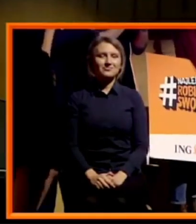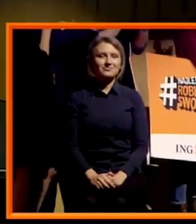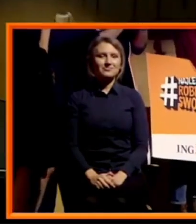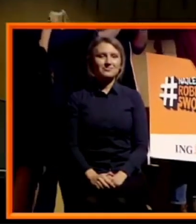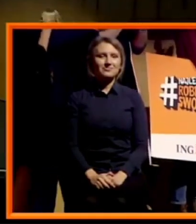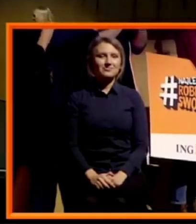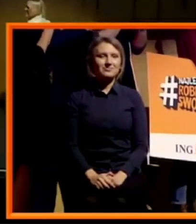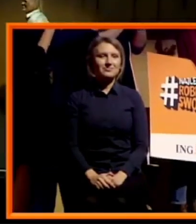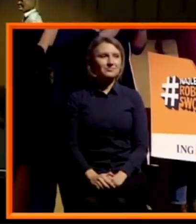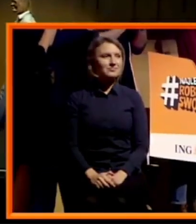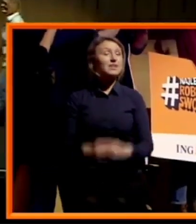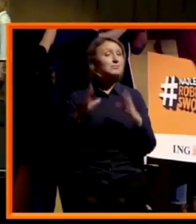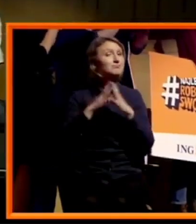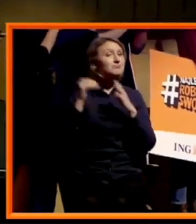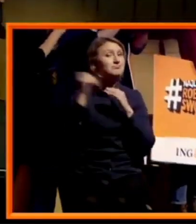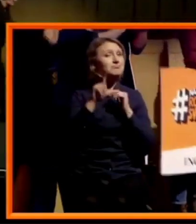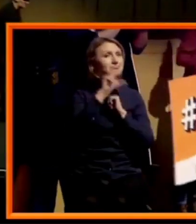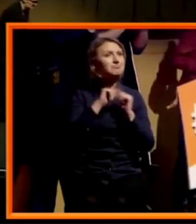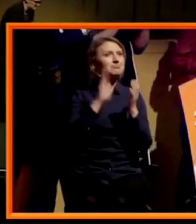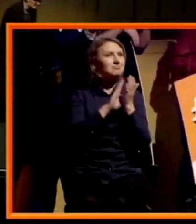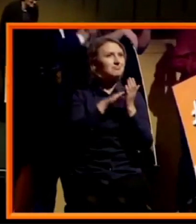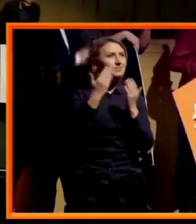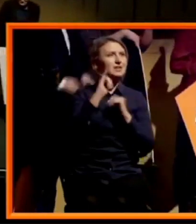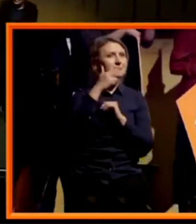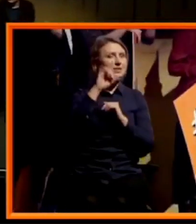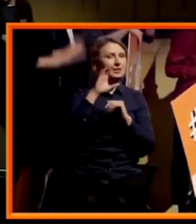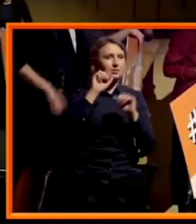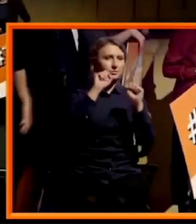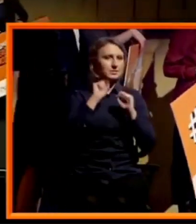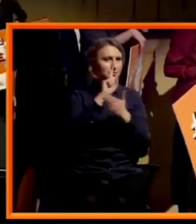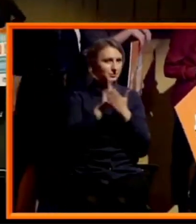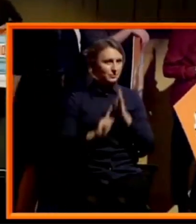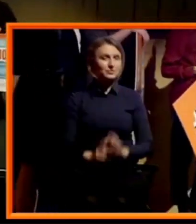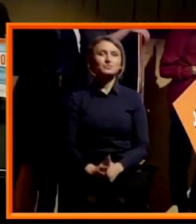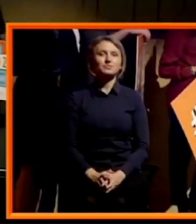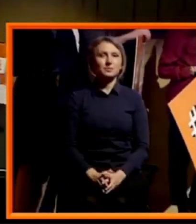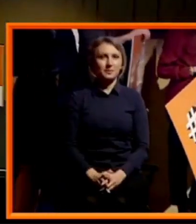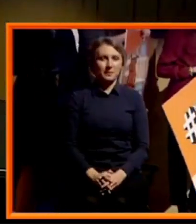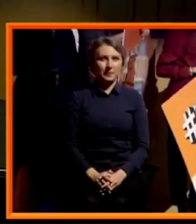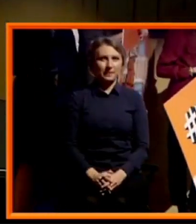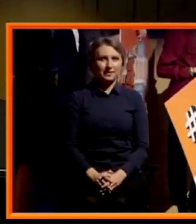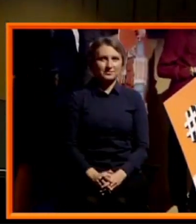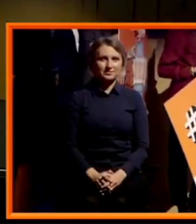życie i 10 tysięcy złotych od Jerzego Kuczkowskiego. Na ręce twoje, Olu,